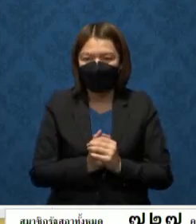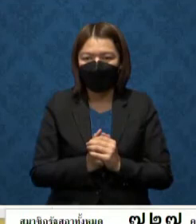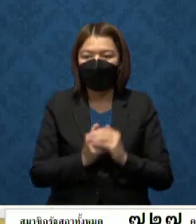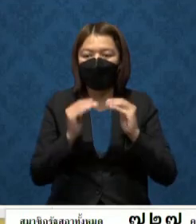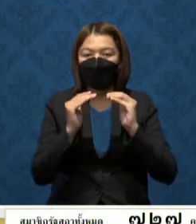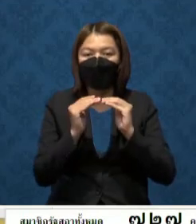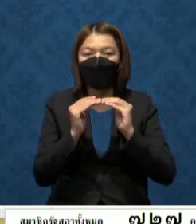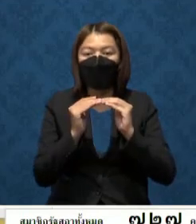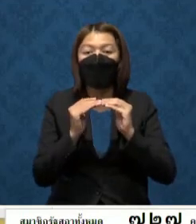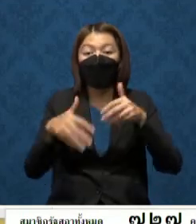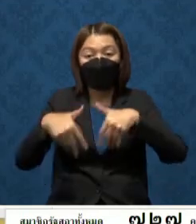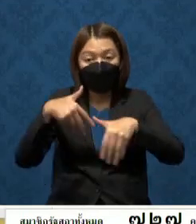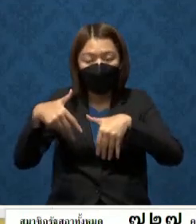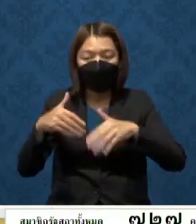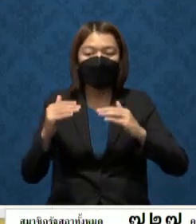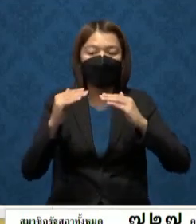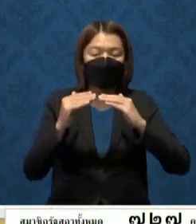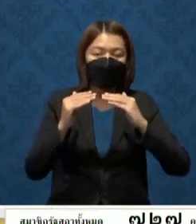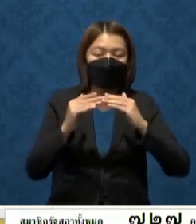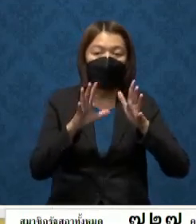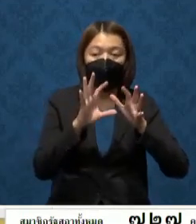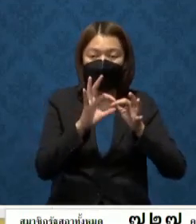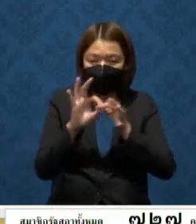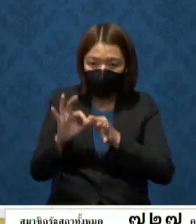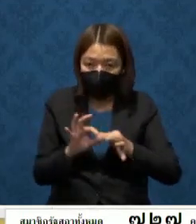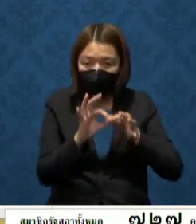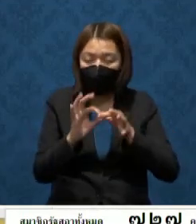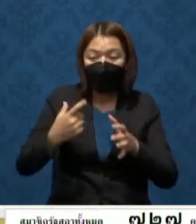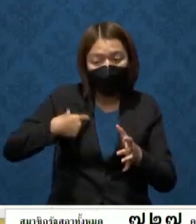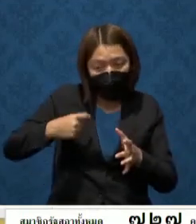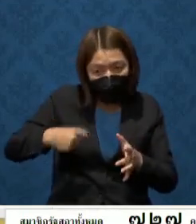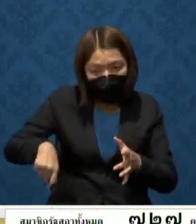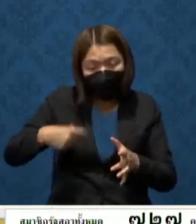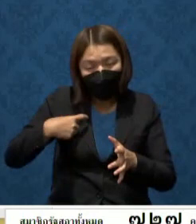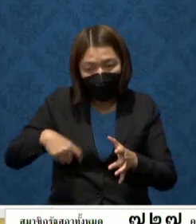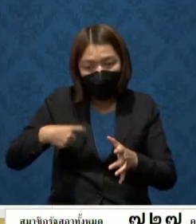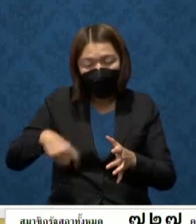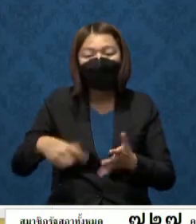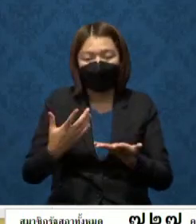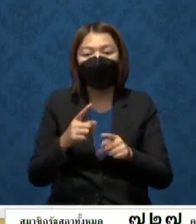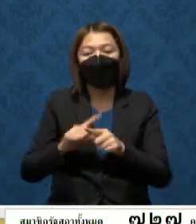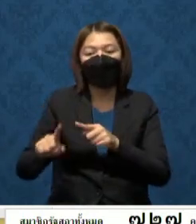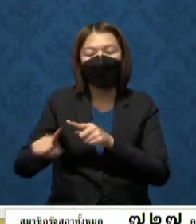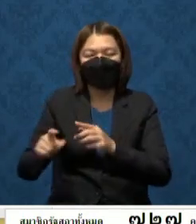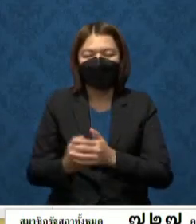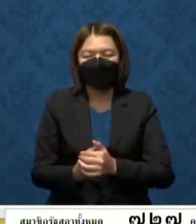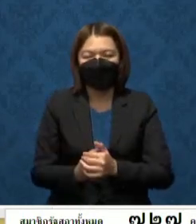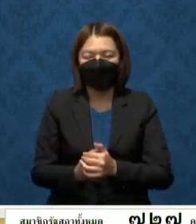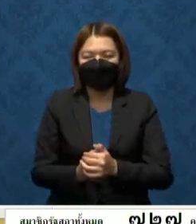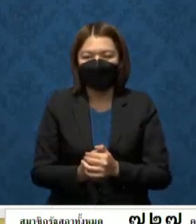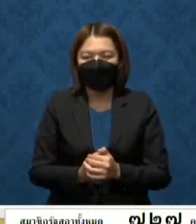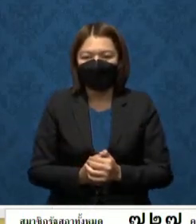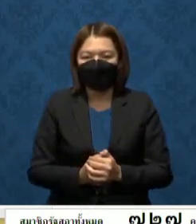ของประชาชน กับสิทธิของผู้มีส่วเกี่วค่องในคดความต่างๆไว้แตกตางกันนะครับ